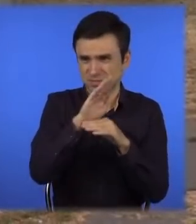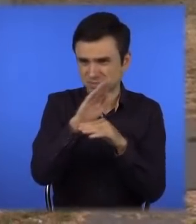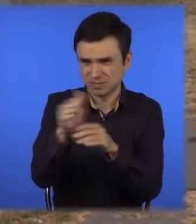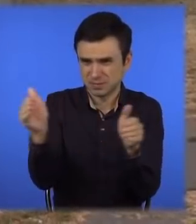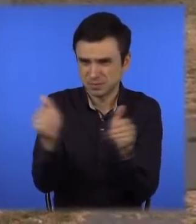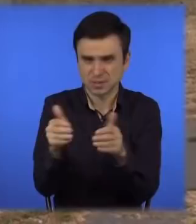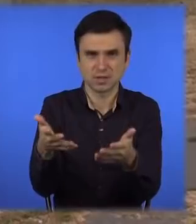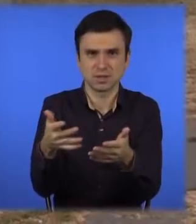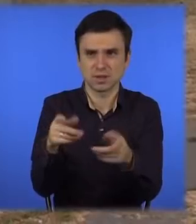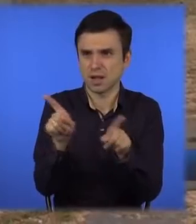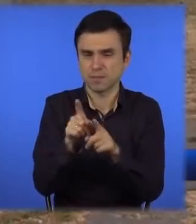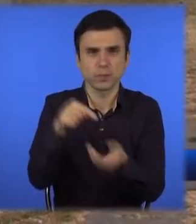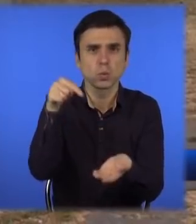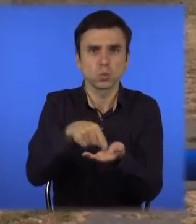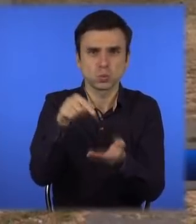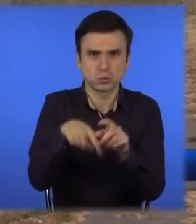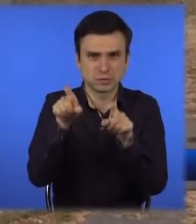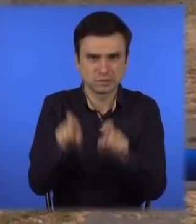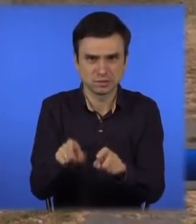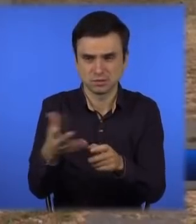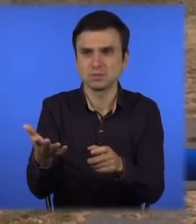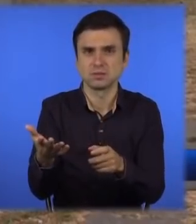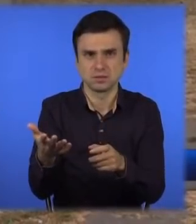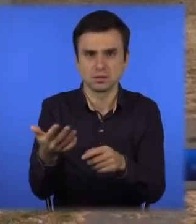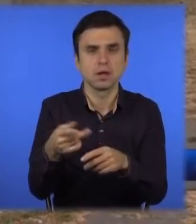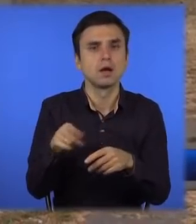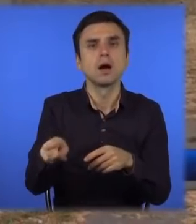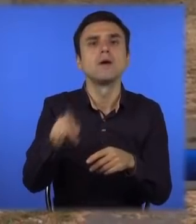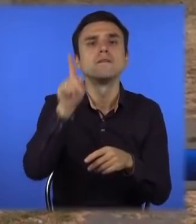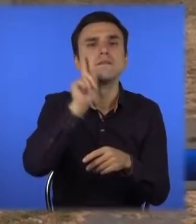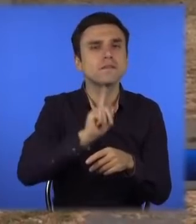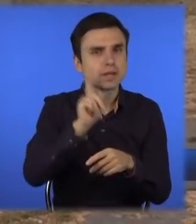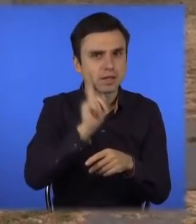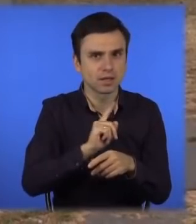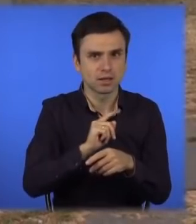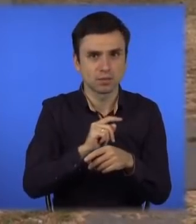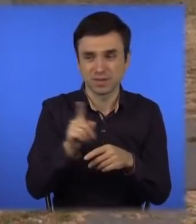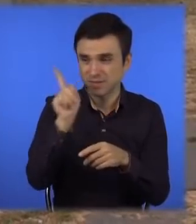та яка доля чекає на цю стару колоритну зупиночну будівлю?